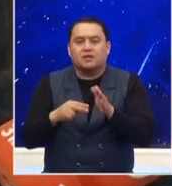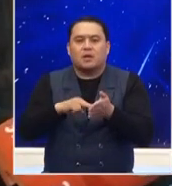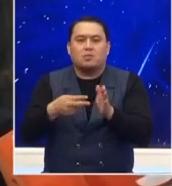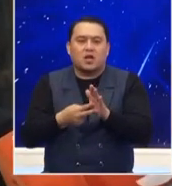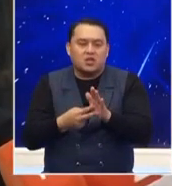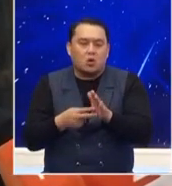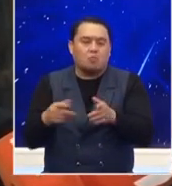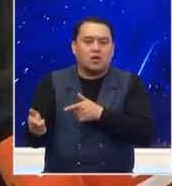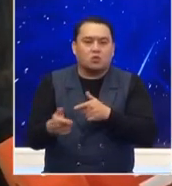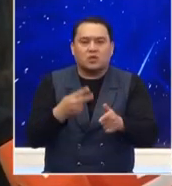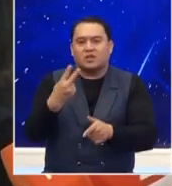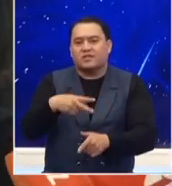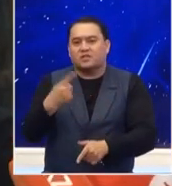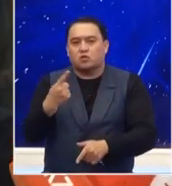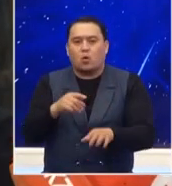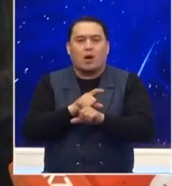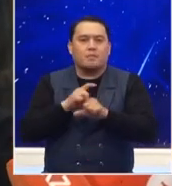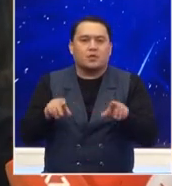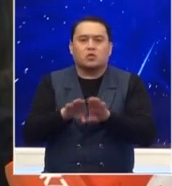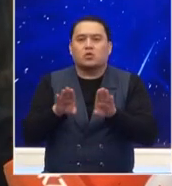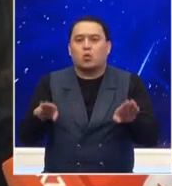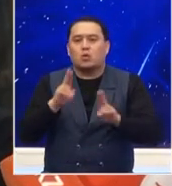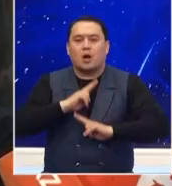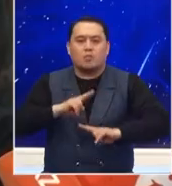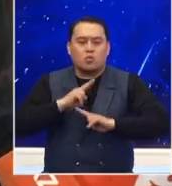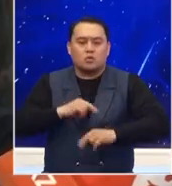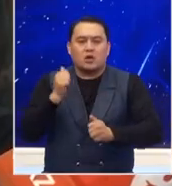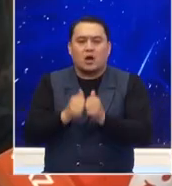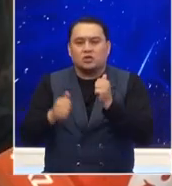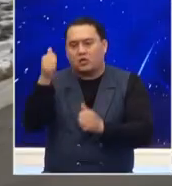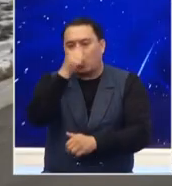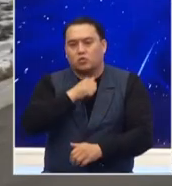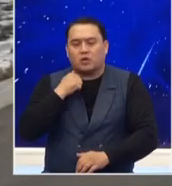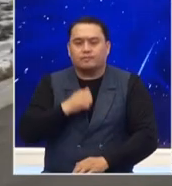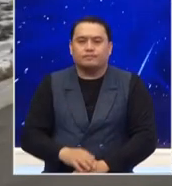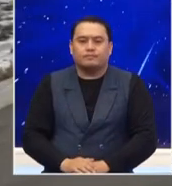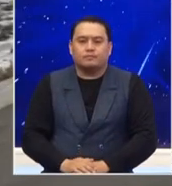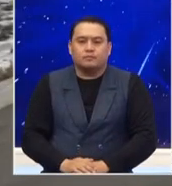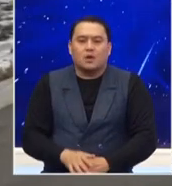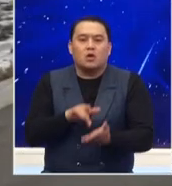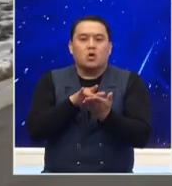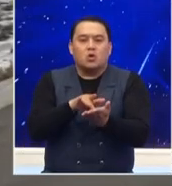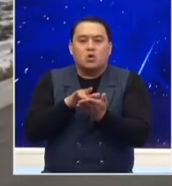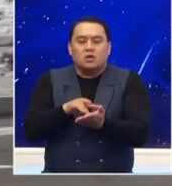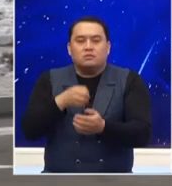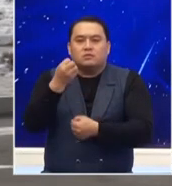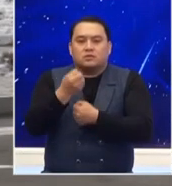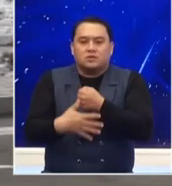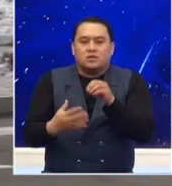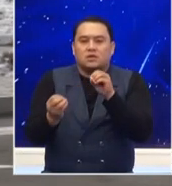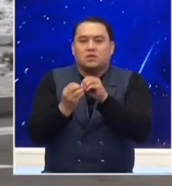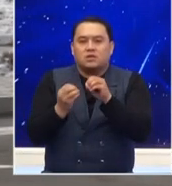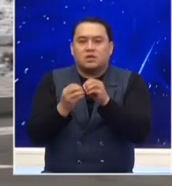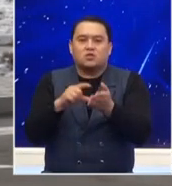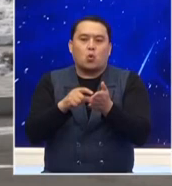запланированы работы по 21 объекту. Аналогичные работы ведутся ежегодно. Внутри туристического центра предусмотрены 10 гостевых